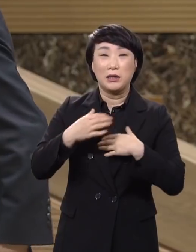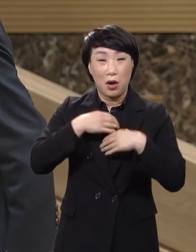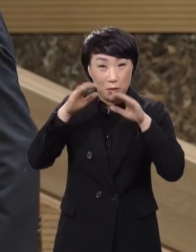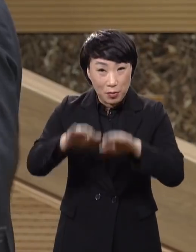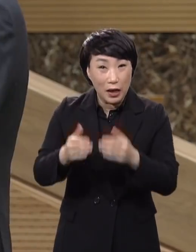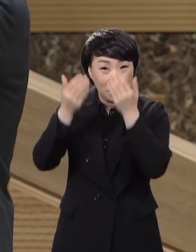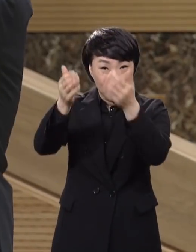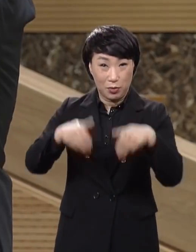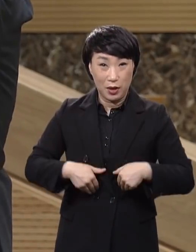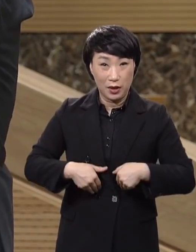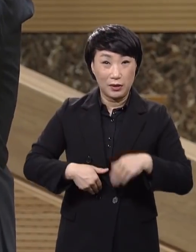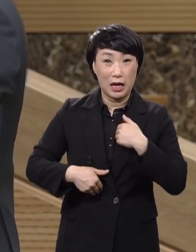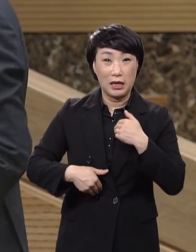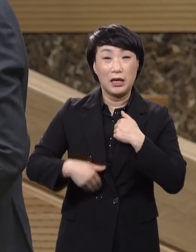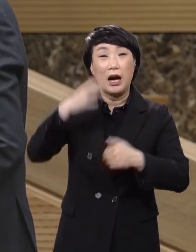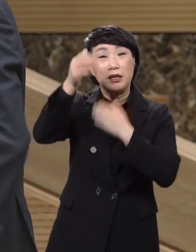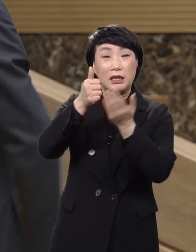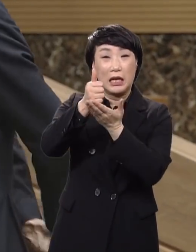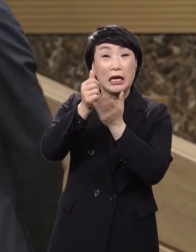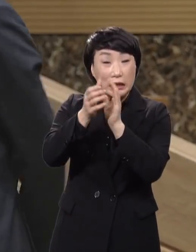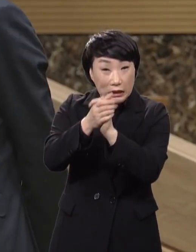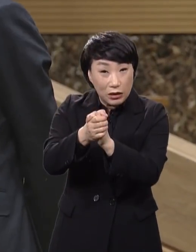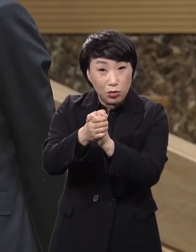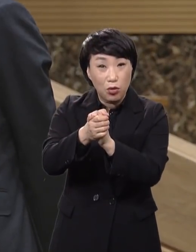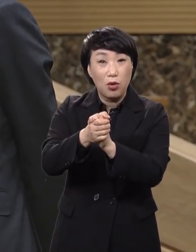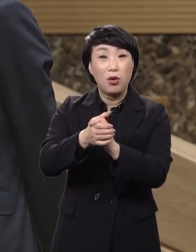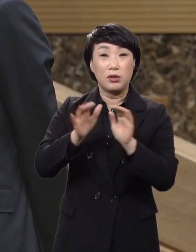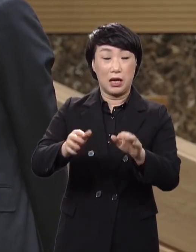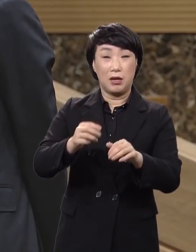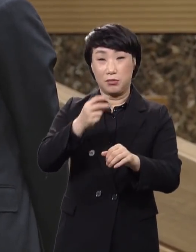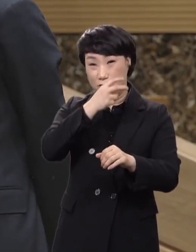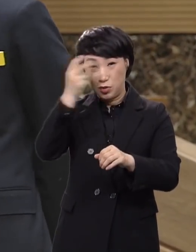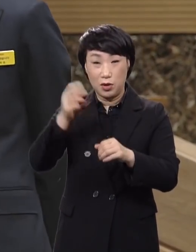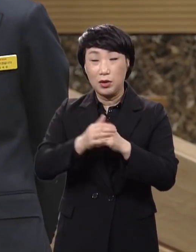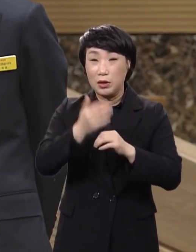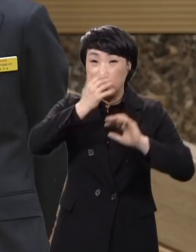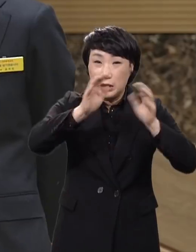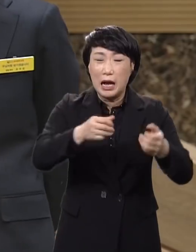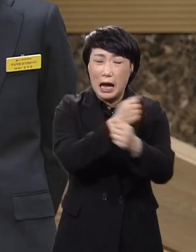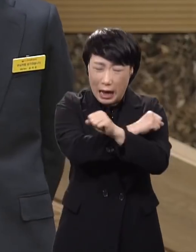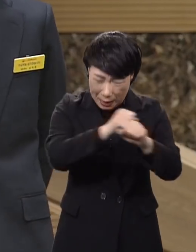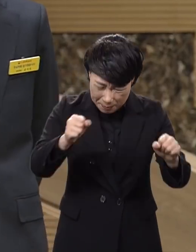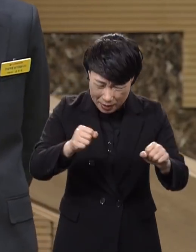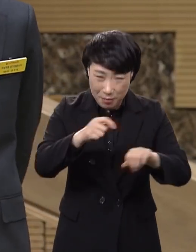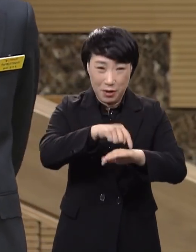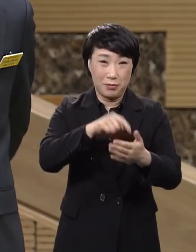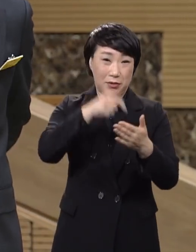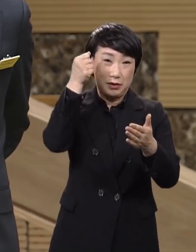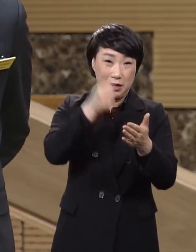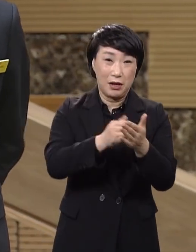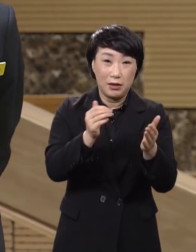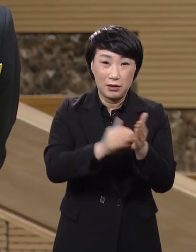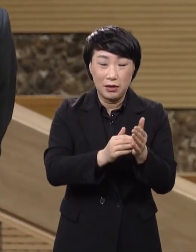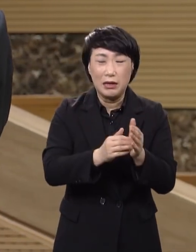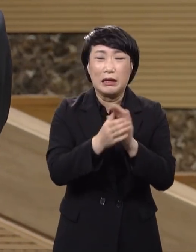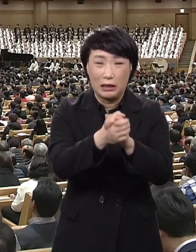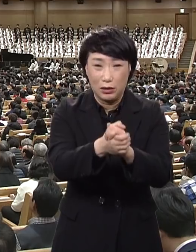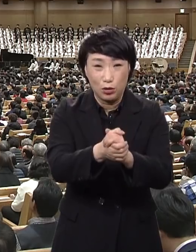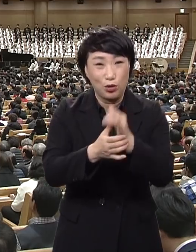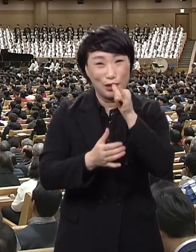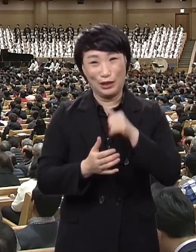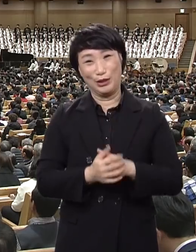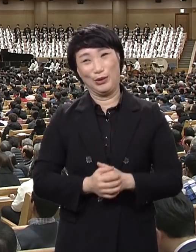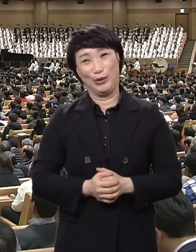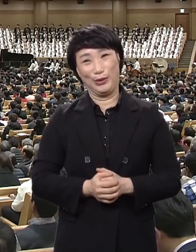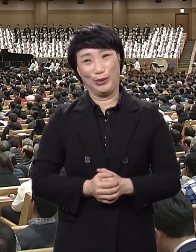되고 나는 하나님께 기도하여 총명을 얻고 이스라엘을 해방시키리라 작정하고 그는 기도했다 이